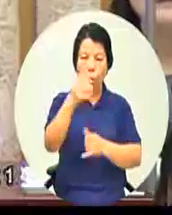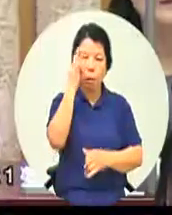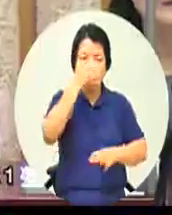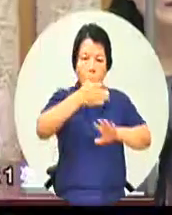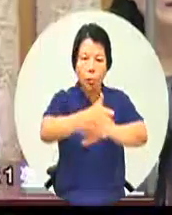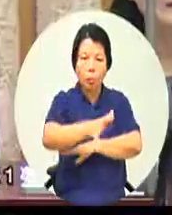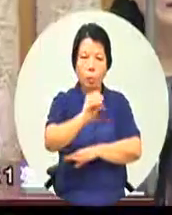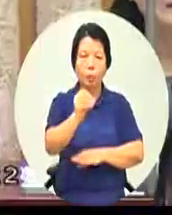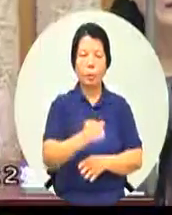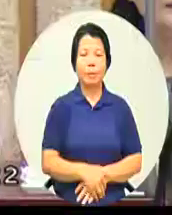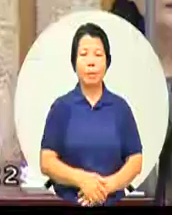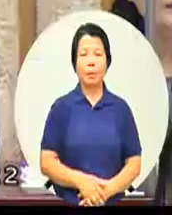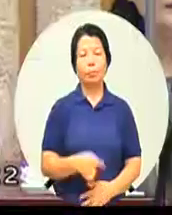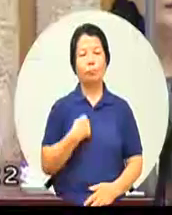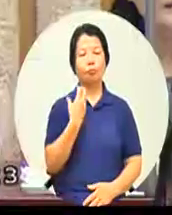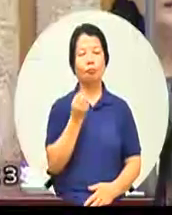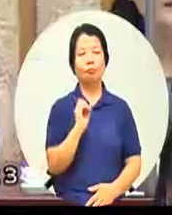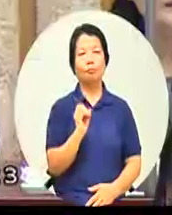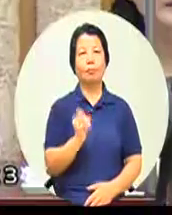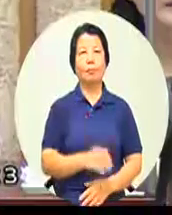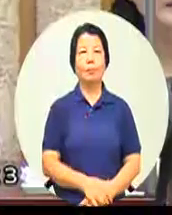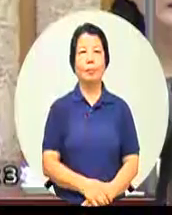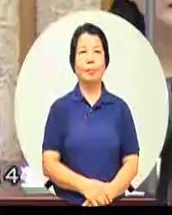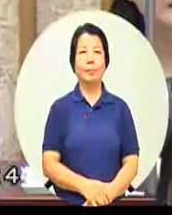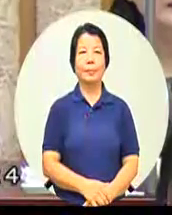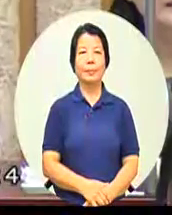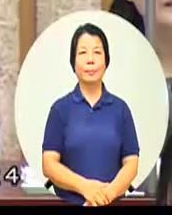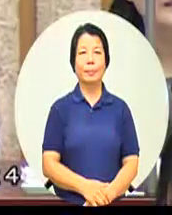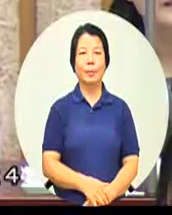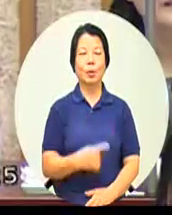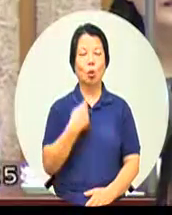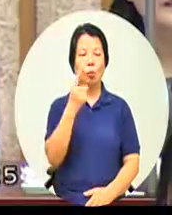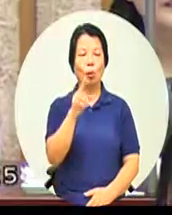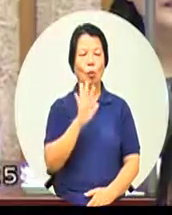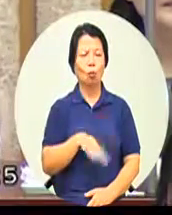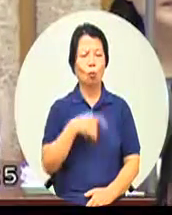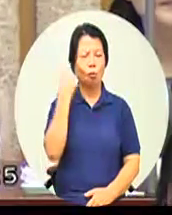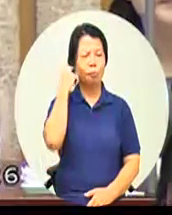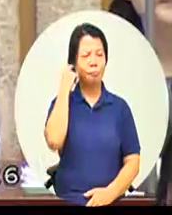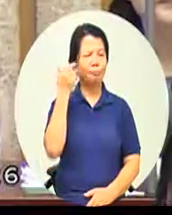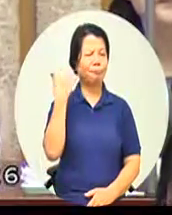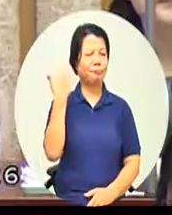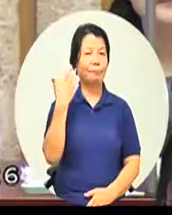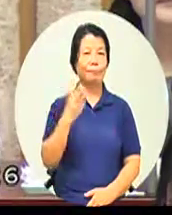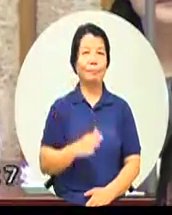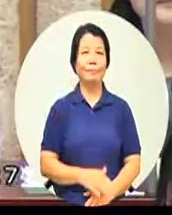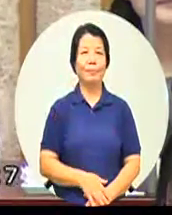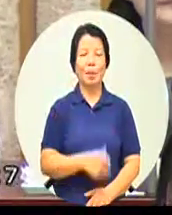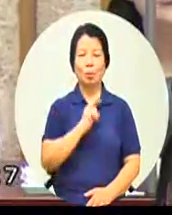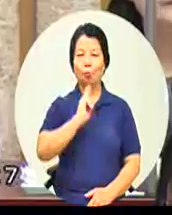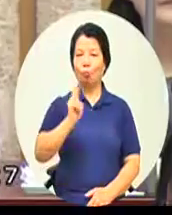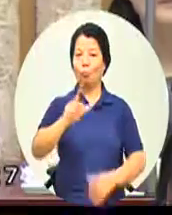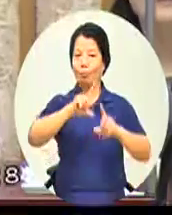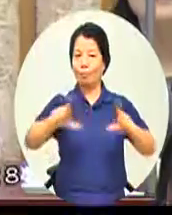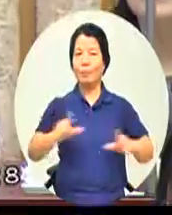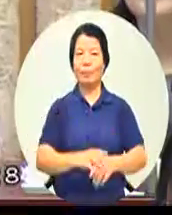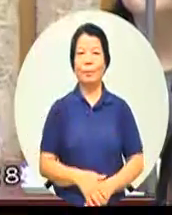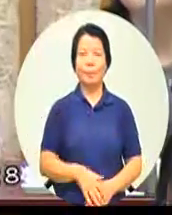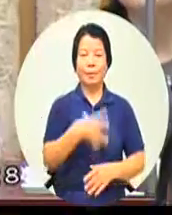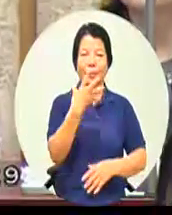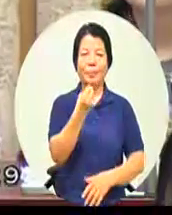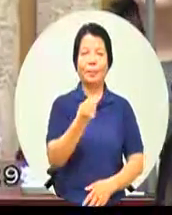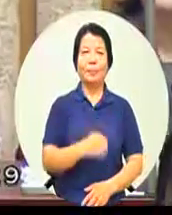无看过。 哈？ 无。 因卡啥呢？我老人耳孔重啦，敢有看过？ 无看